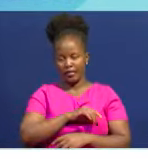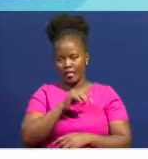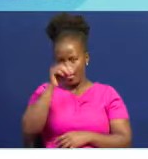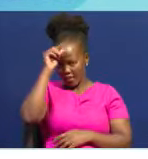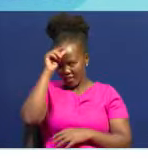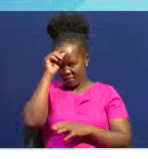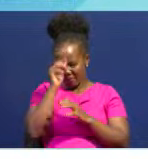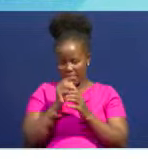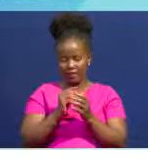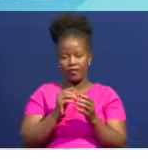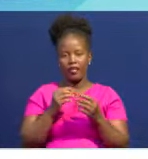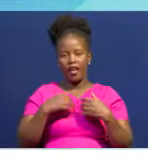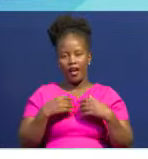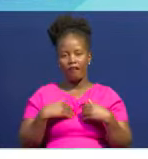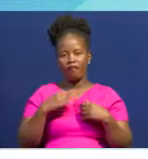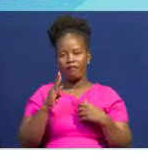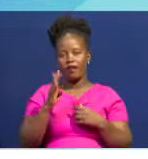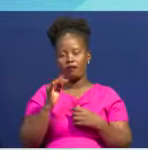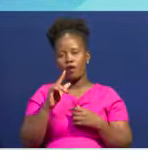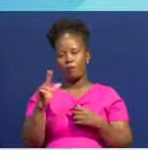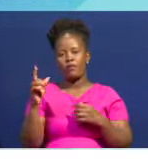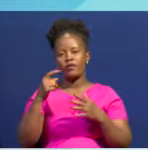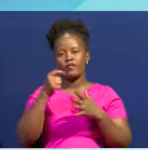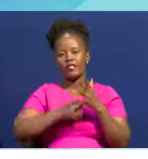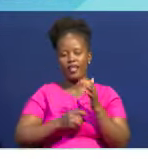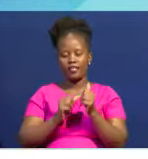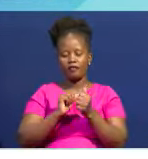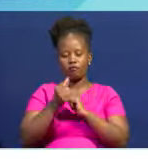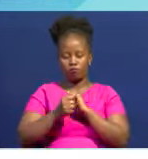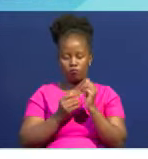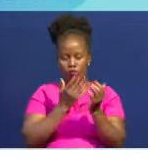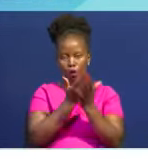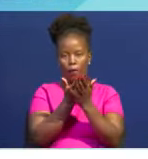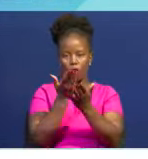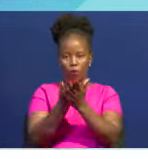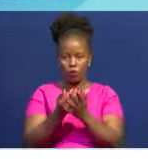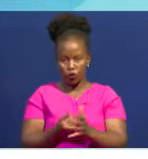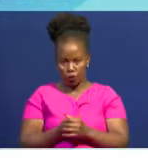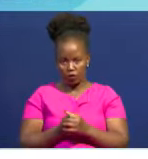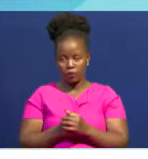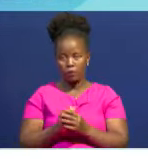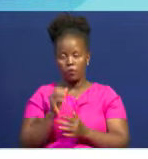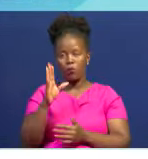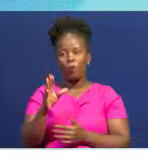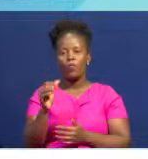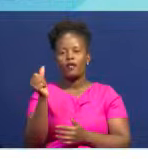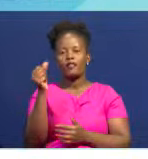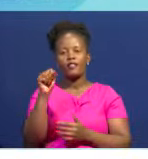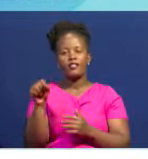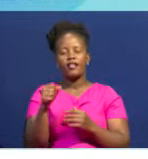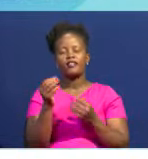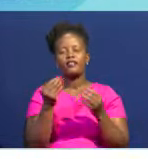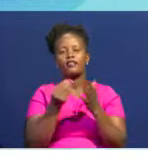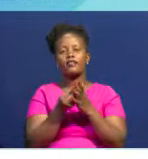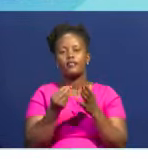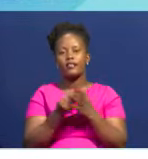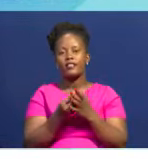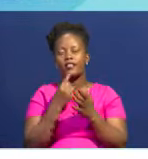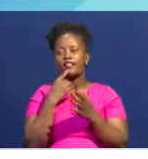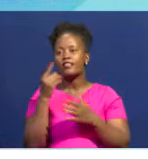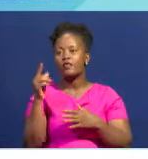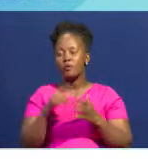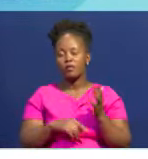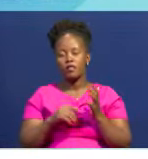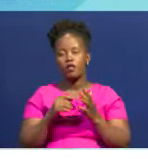ushuru yanayolenga kuboresha hali yao ya kifedha. Marekebisho hayo kulingana na waziri wa fedha John Mbadi ni pamoja na